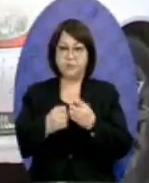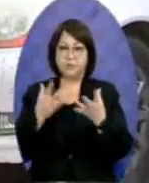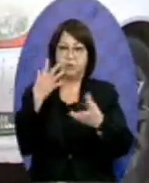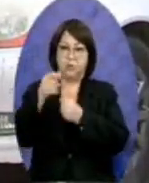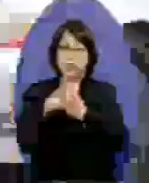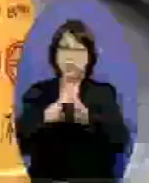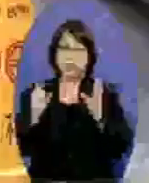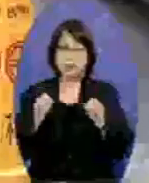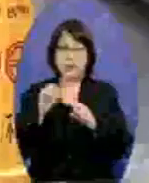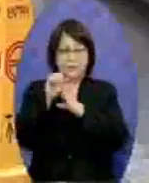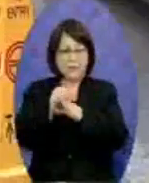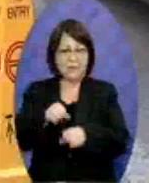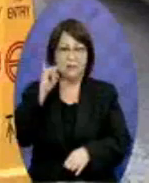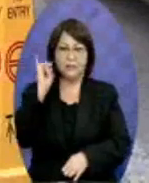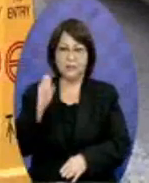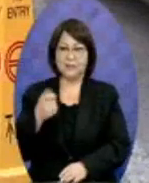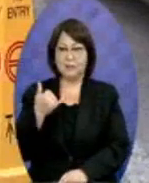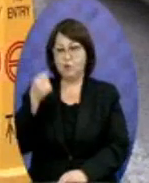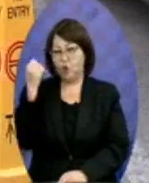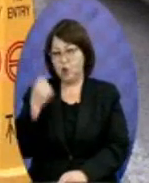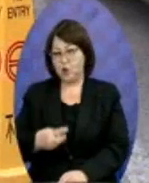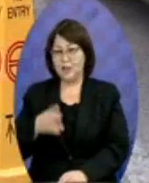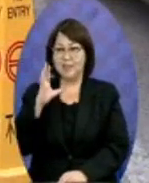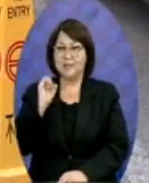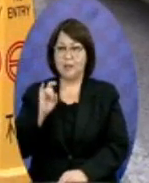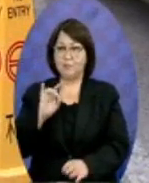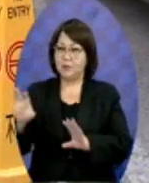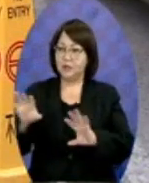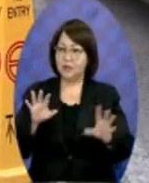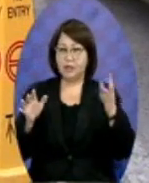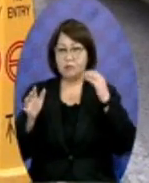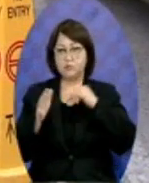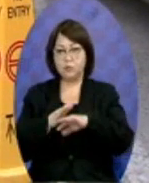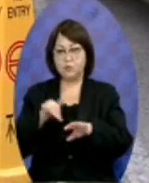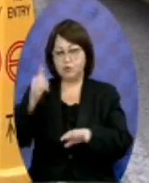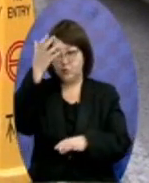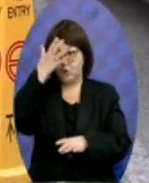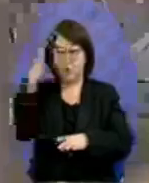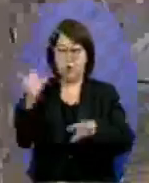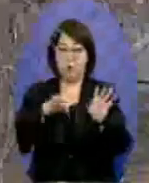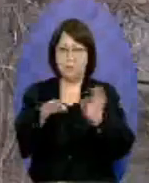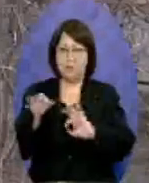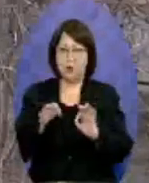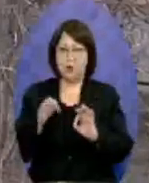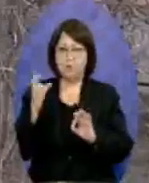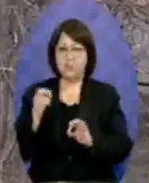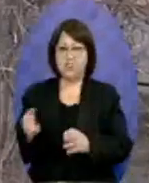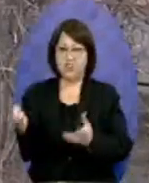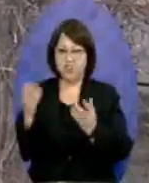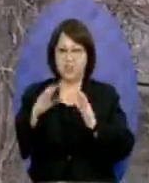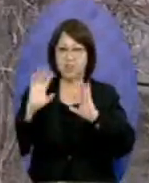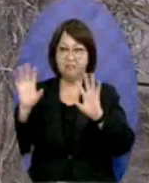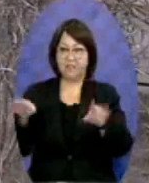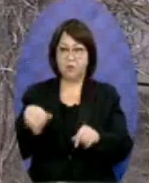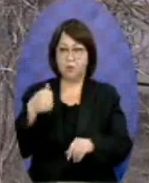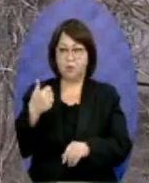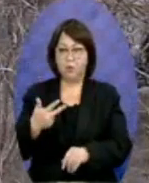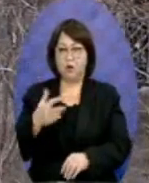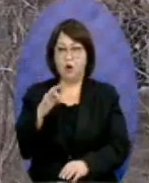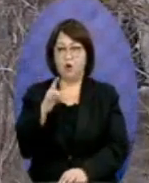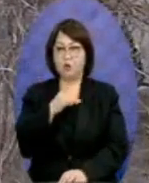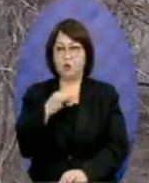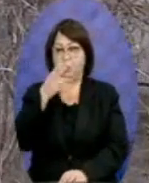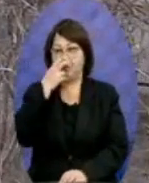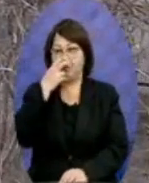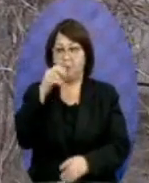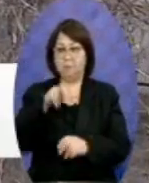хит их ачаалал үүрдэг. 2-р салбар салбарыг дамжин өнгөрдөг, улс төрийн томилгоогоор ирээд буцдаг. 3-р оронтоо бүглөгч, дөнгөж